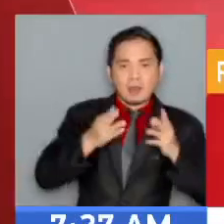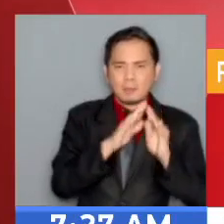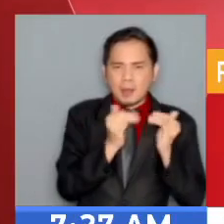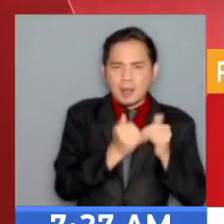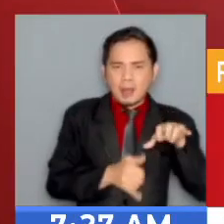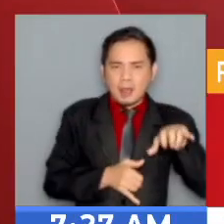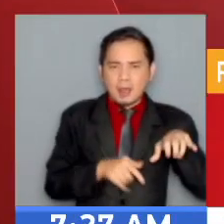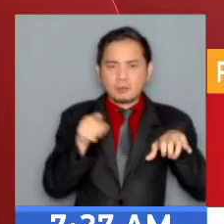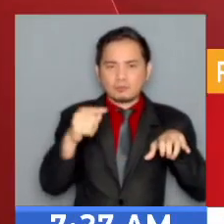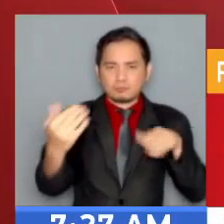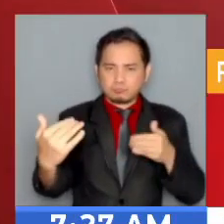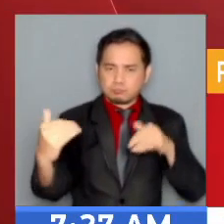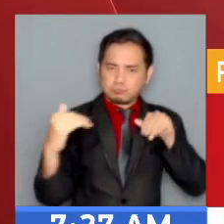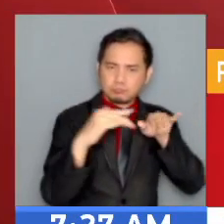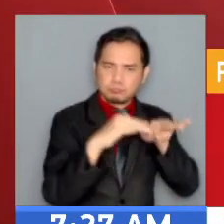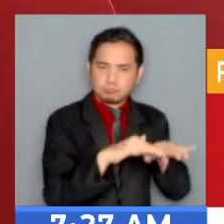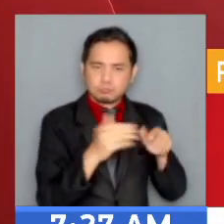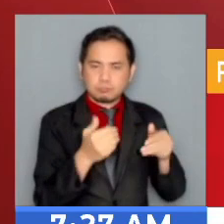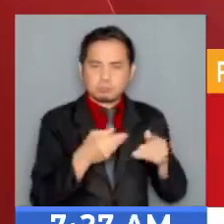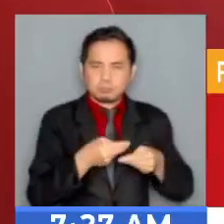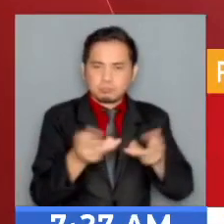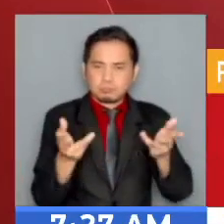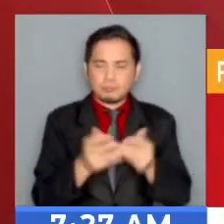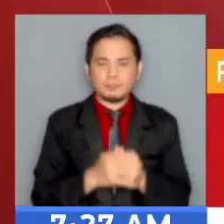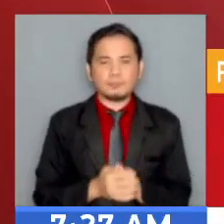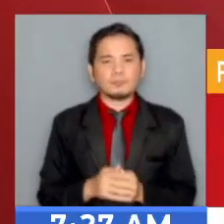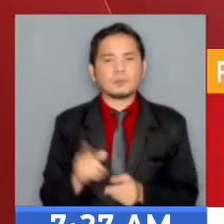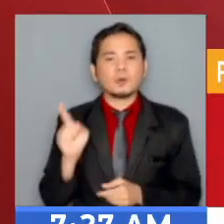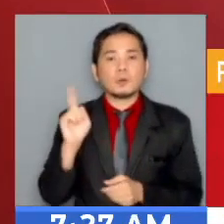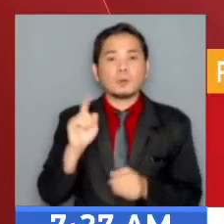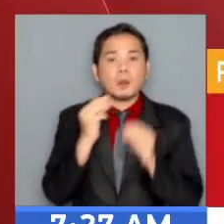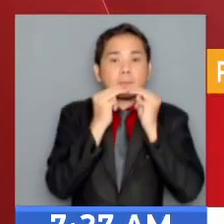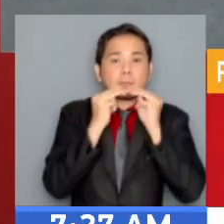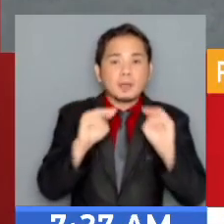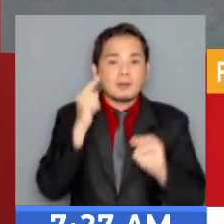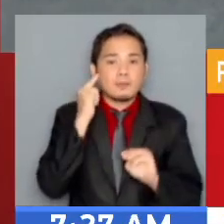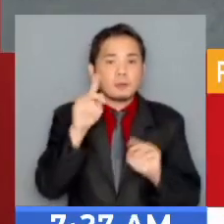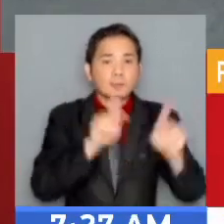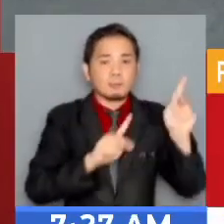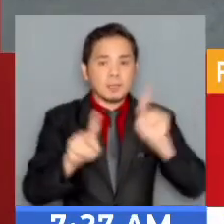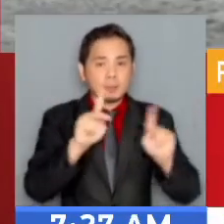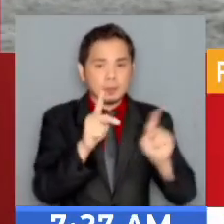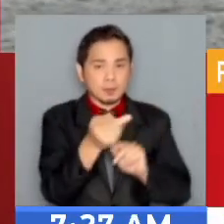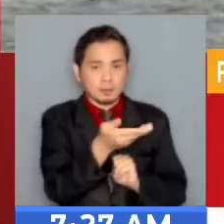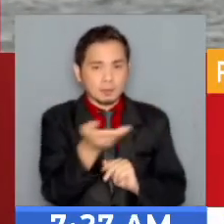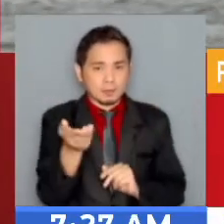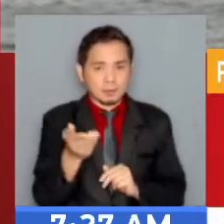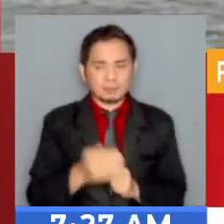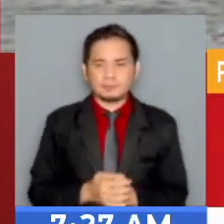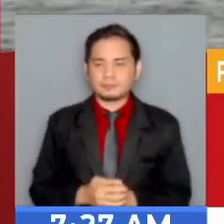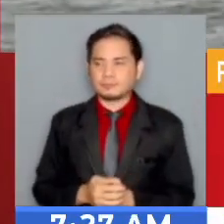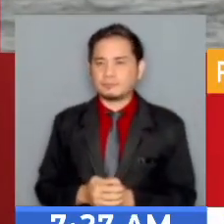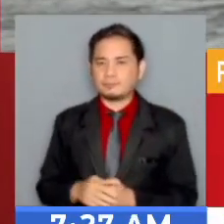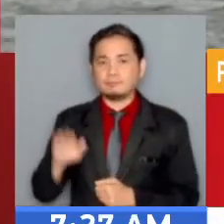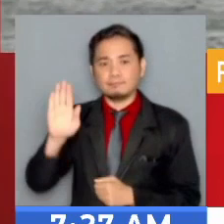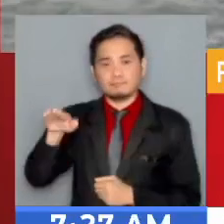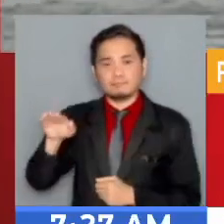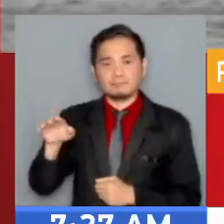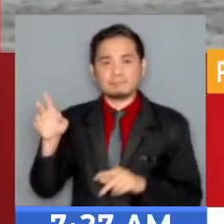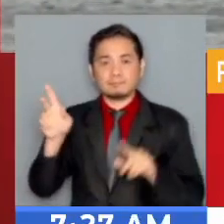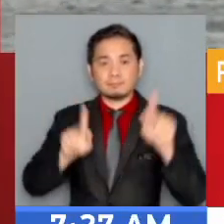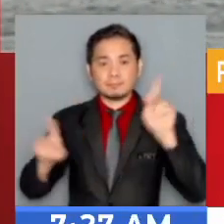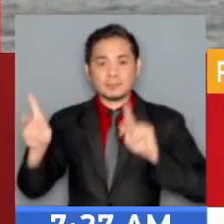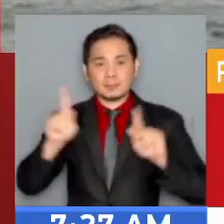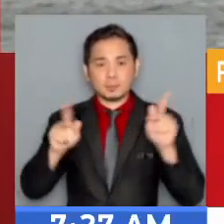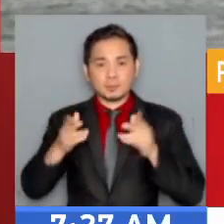mga residente, nais po iparating sa kanila? Sa aming mga kababayan dito sa Talisay, ay doon lang po sa